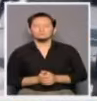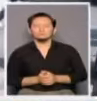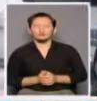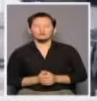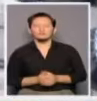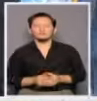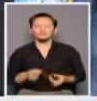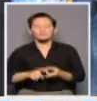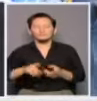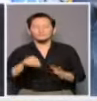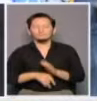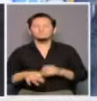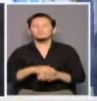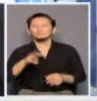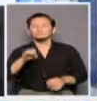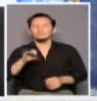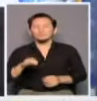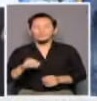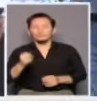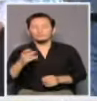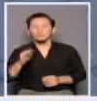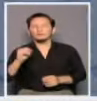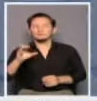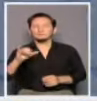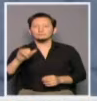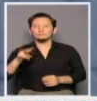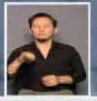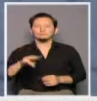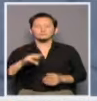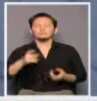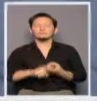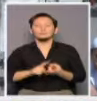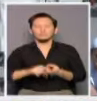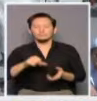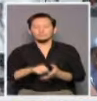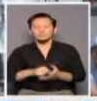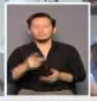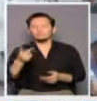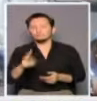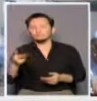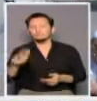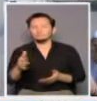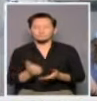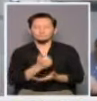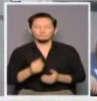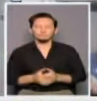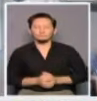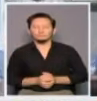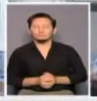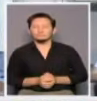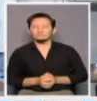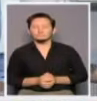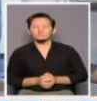Первое место занял Мурат Абуталиев, а Диат Мубарин и Жасулан Шейхназаров разделили между собой вторые и третьи места.